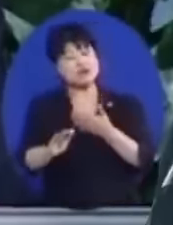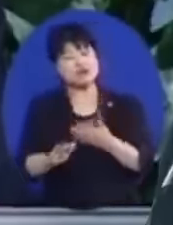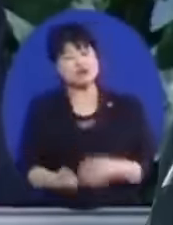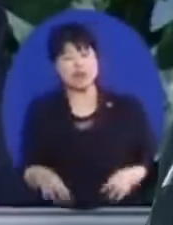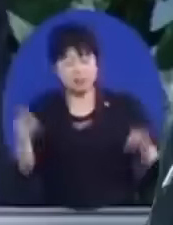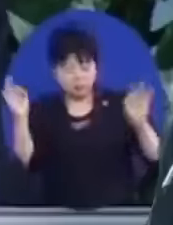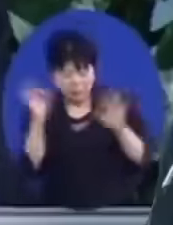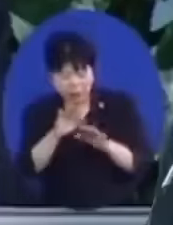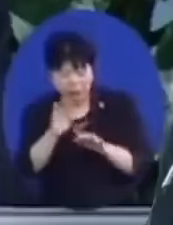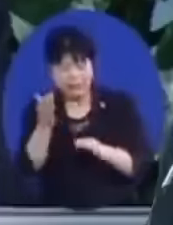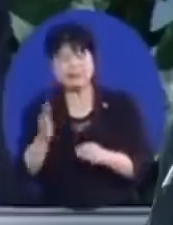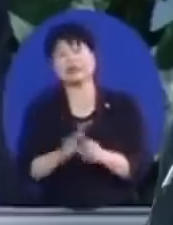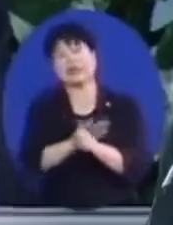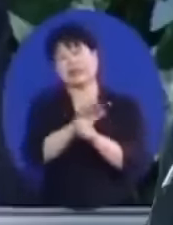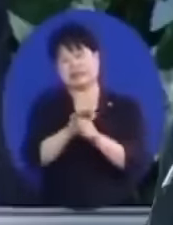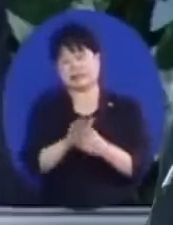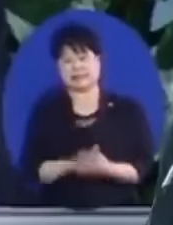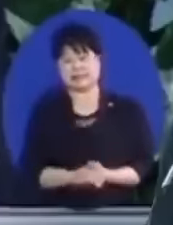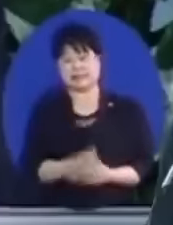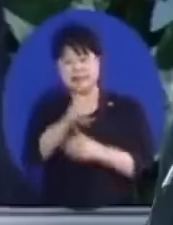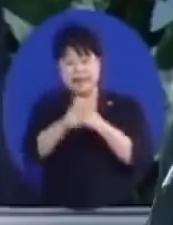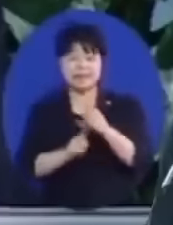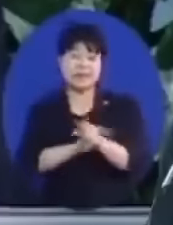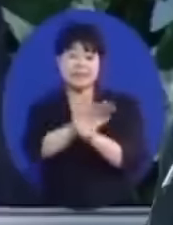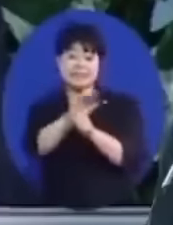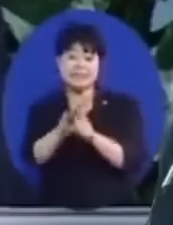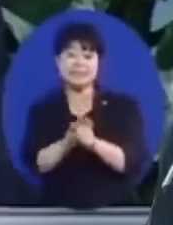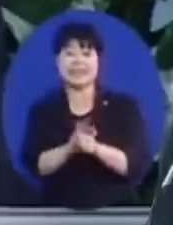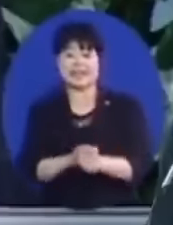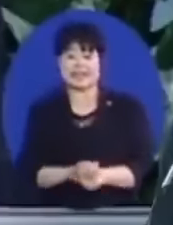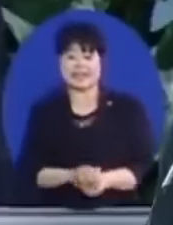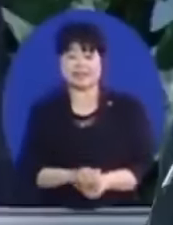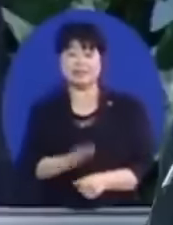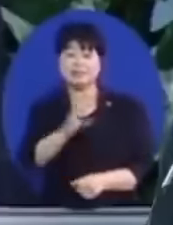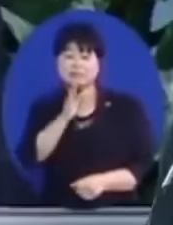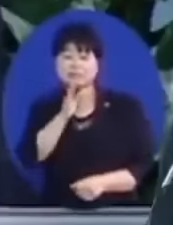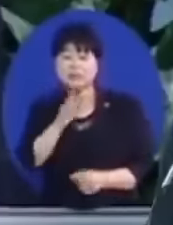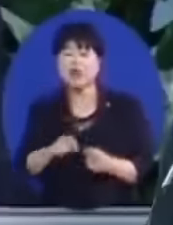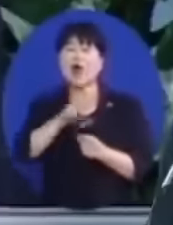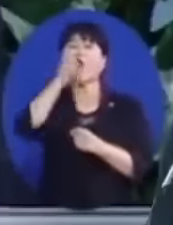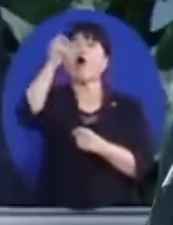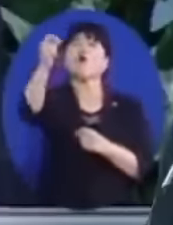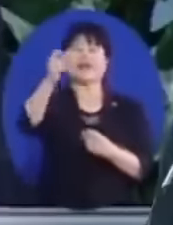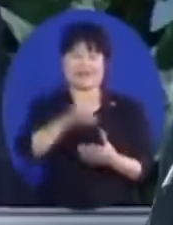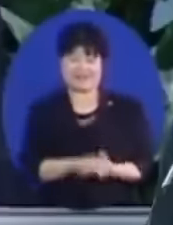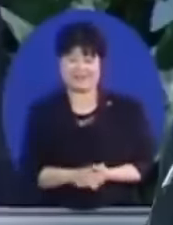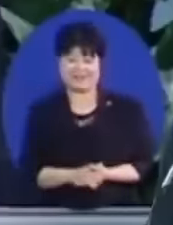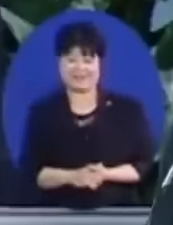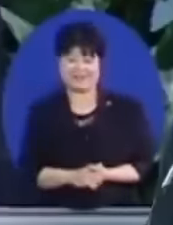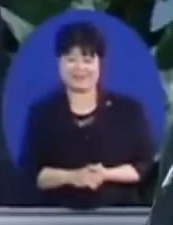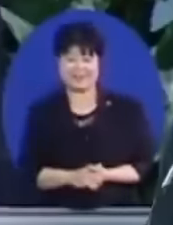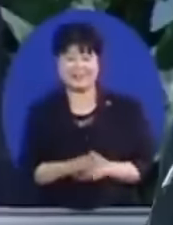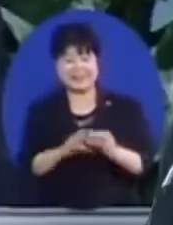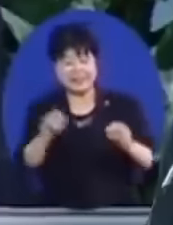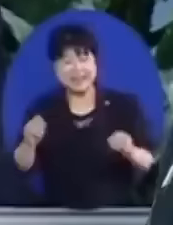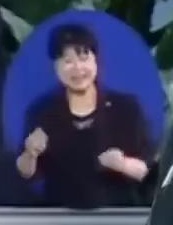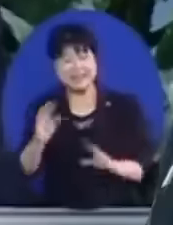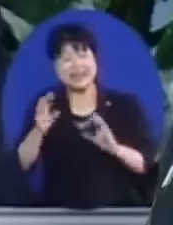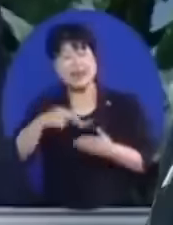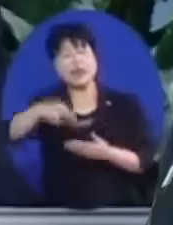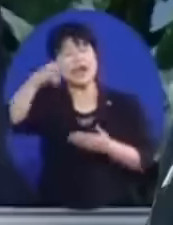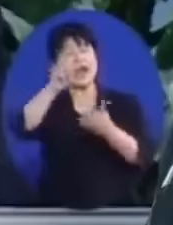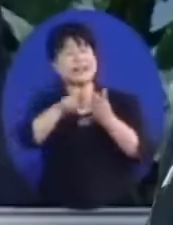버리고 없어질 사랑인 것입니다. 하나님의 사랑의 기본한 사랑만이 영원한 것입니다. 그것은 이 땅에서